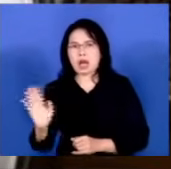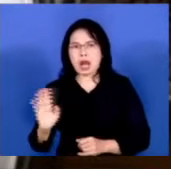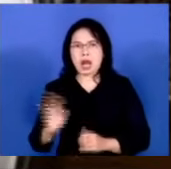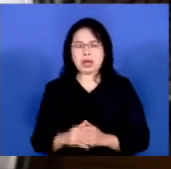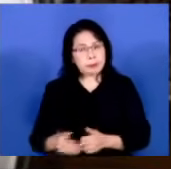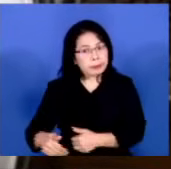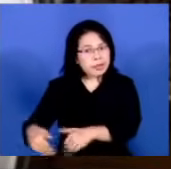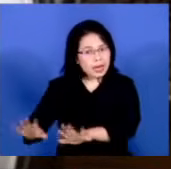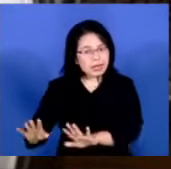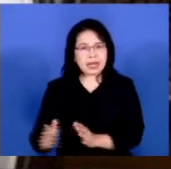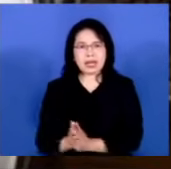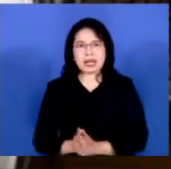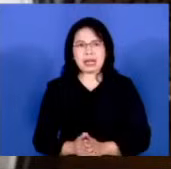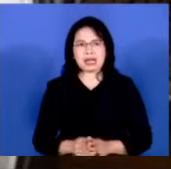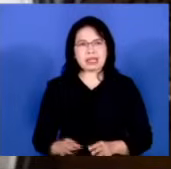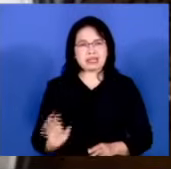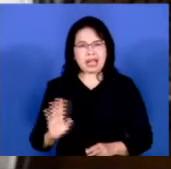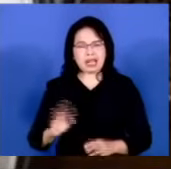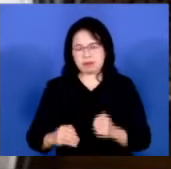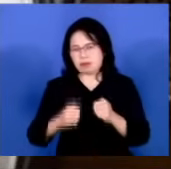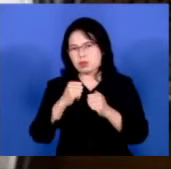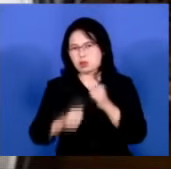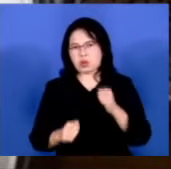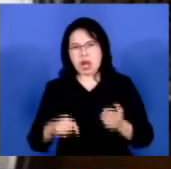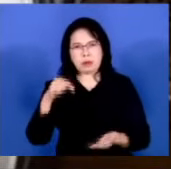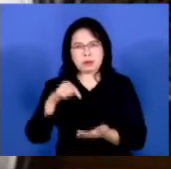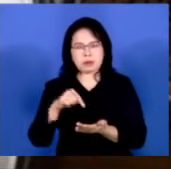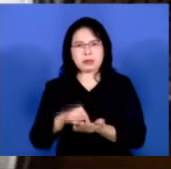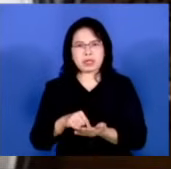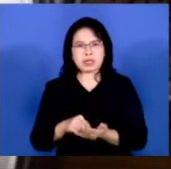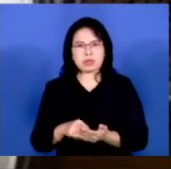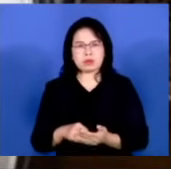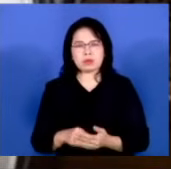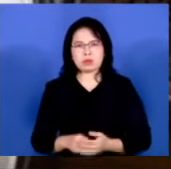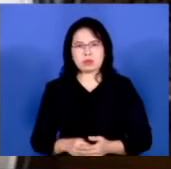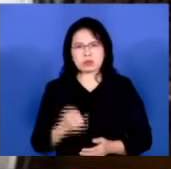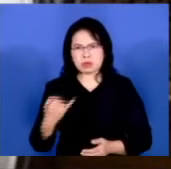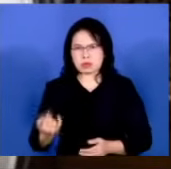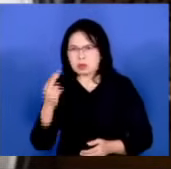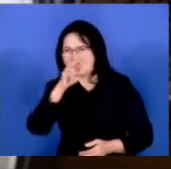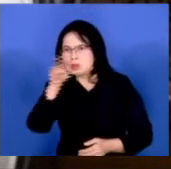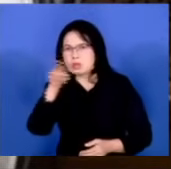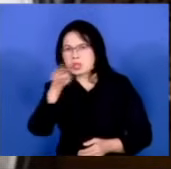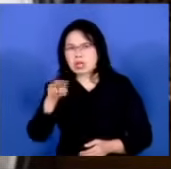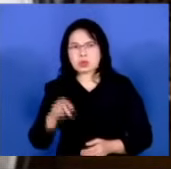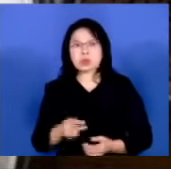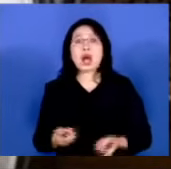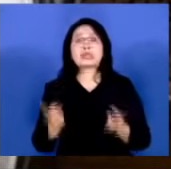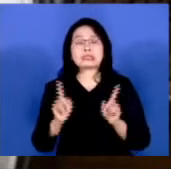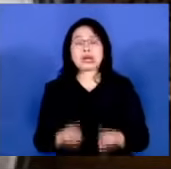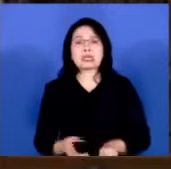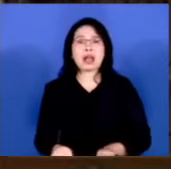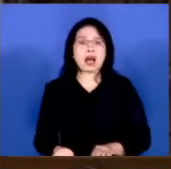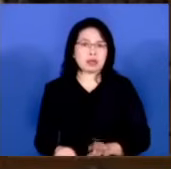biarkan kecurangan pemilu yang akhir ini terlihat sudah mulai akan terjadi